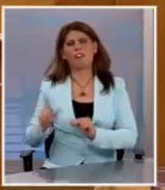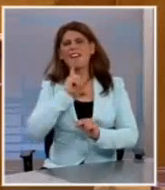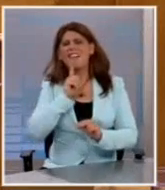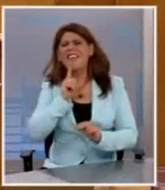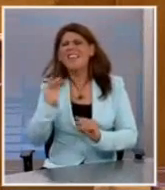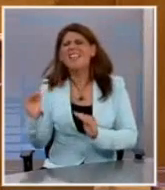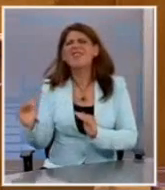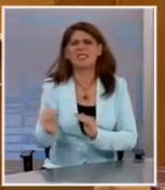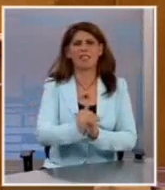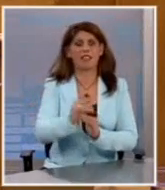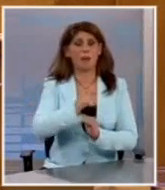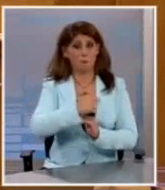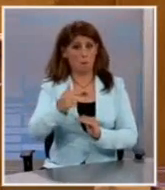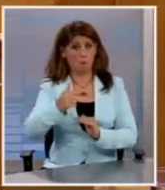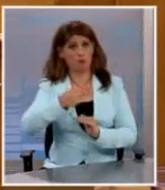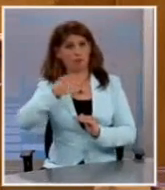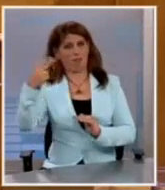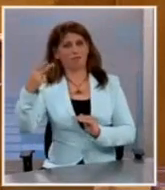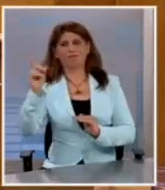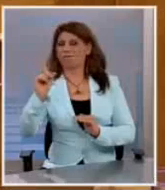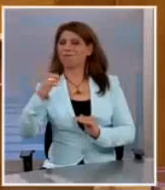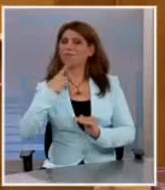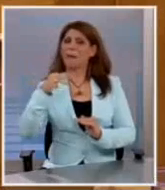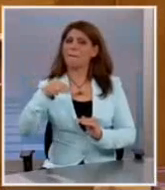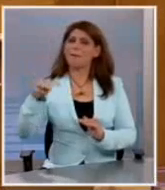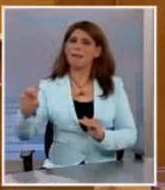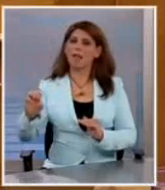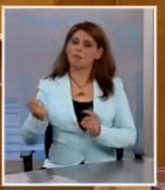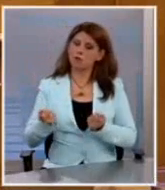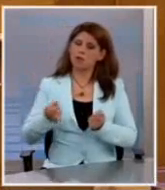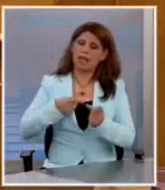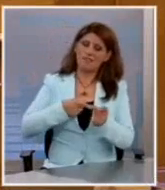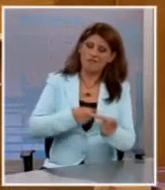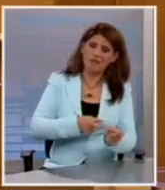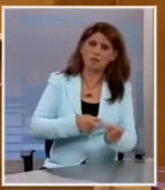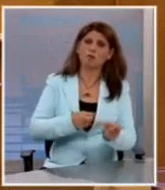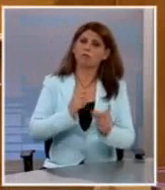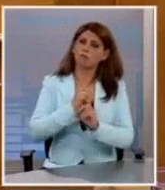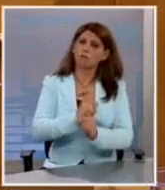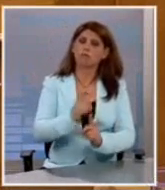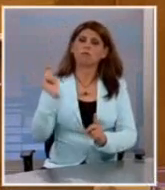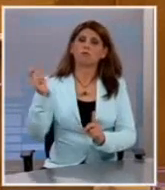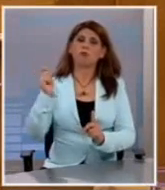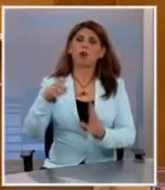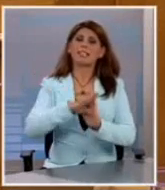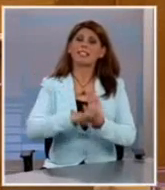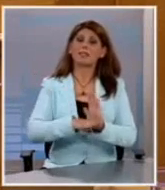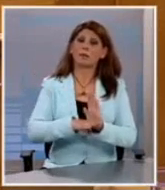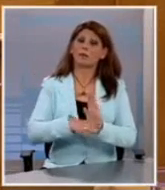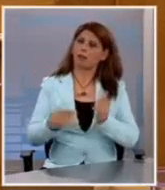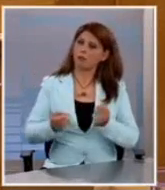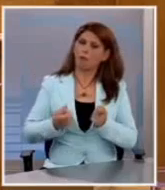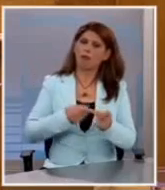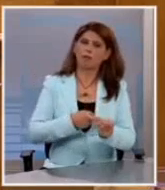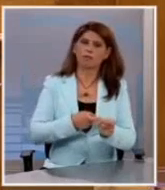των επωνύμων μέσων είναι τα μέσα που χρησιμοποιούνται για εκβιασμούς από συγκεκριμένα πολιτικά συστήματα.